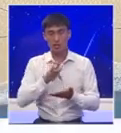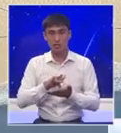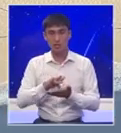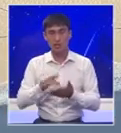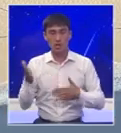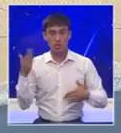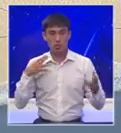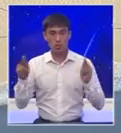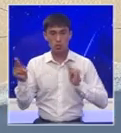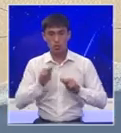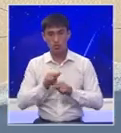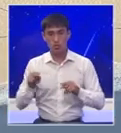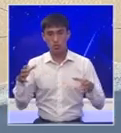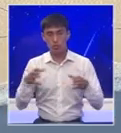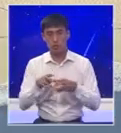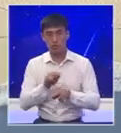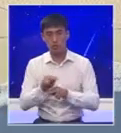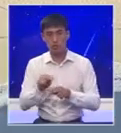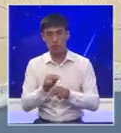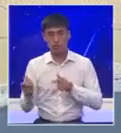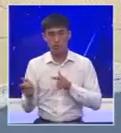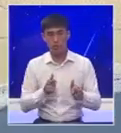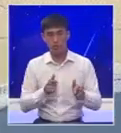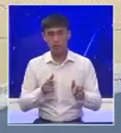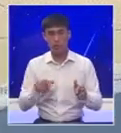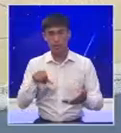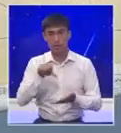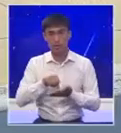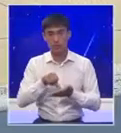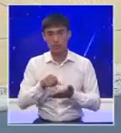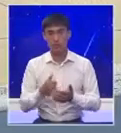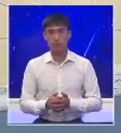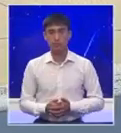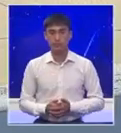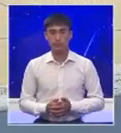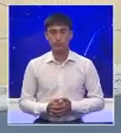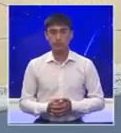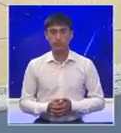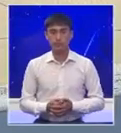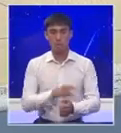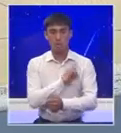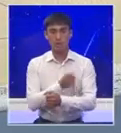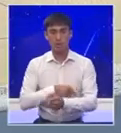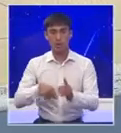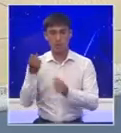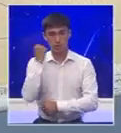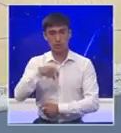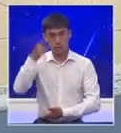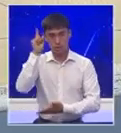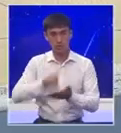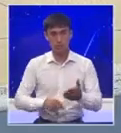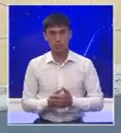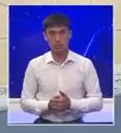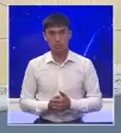жаттығу жиынын өткізіп, осы дайындықпен осы жарысқа қатысып отырмыз. Енді мықтылар жеңеді деген ойдамыз. Бізде